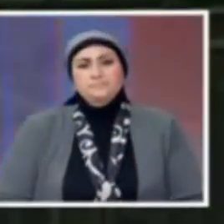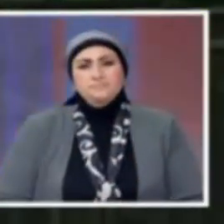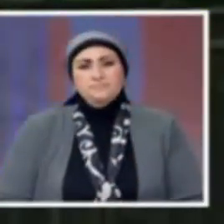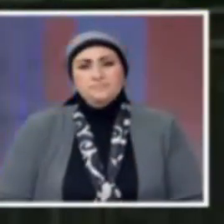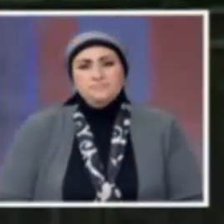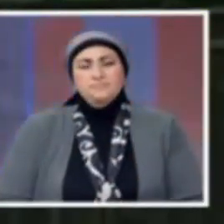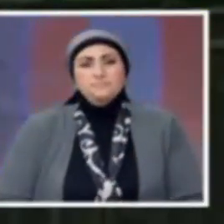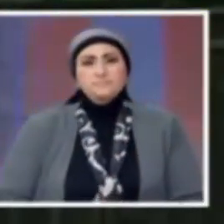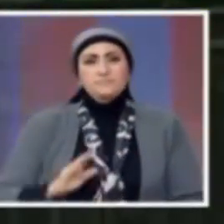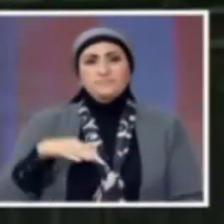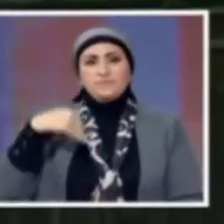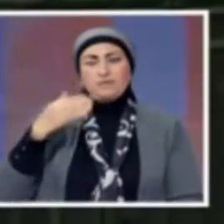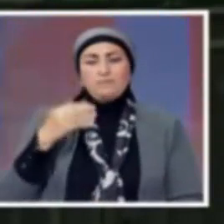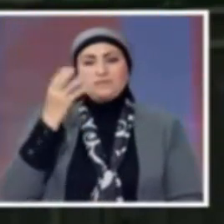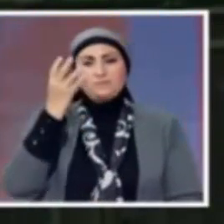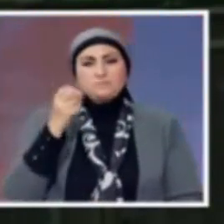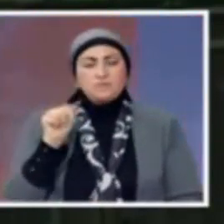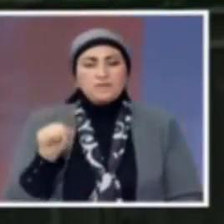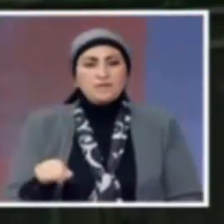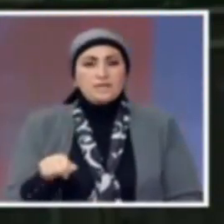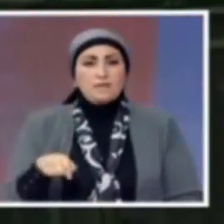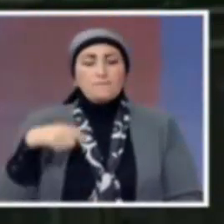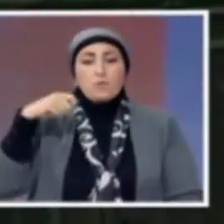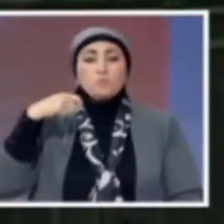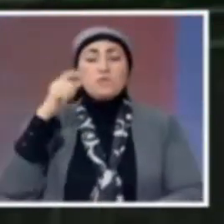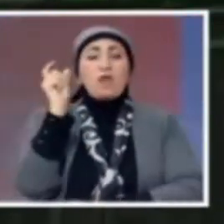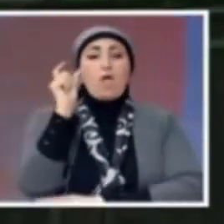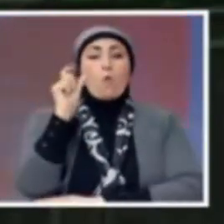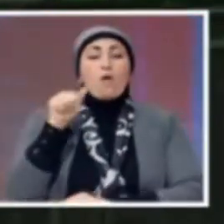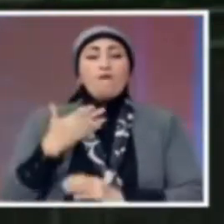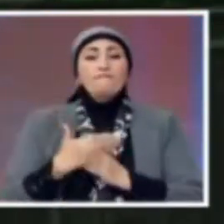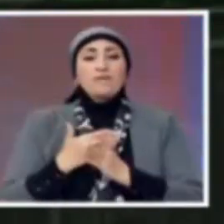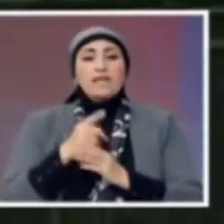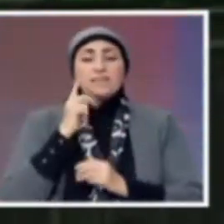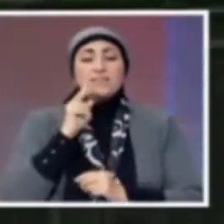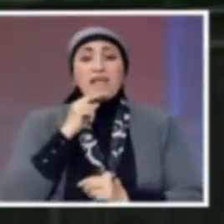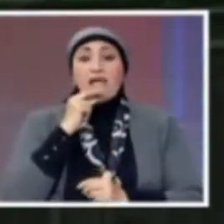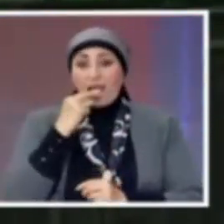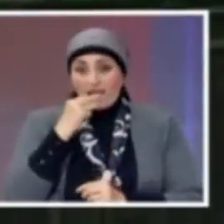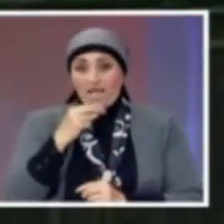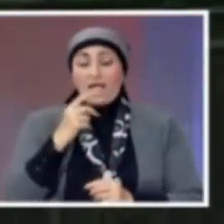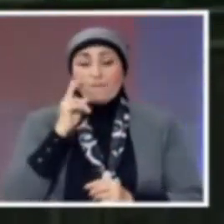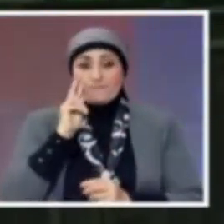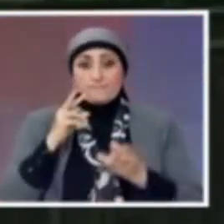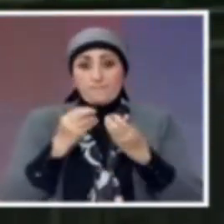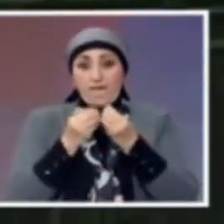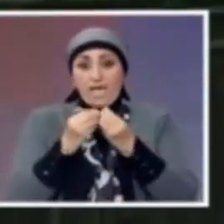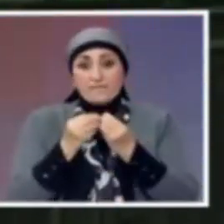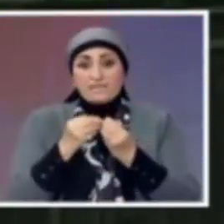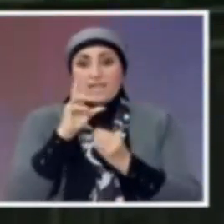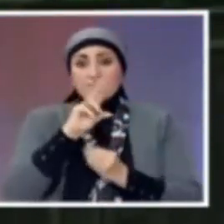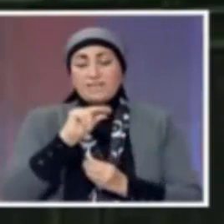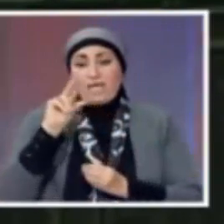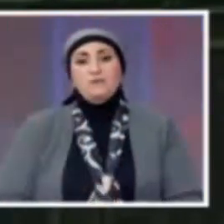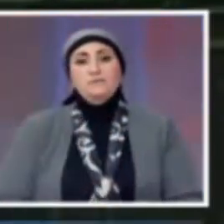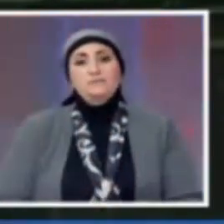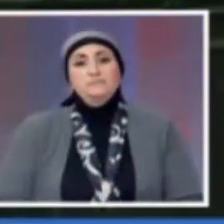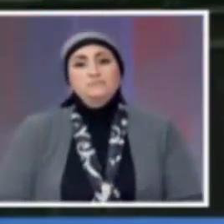بعد مساء الخير عمرو، من ديوان عام وزارة الأوقاف نتابع معكم. بالفعل كما ذكر